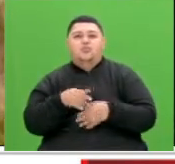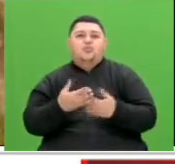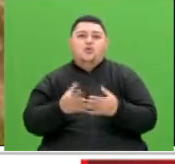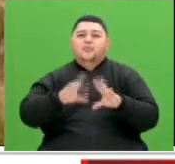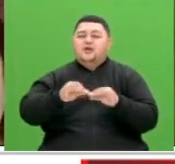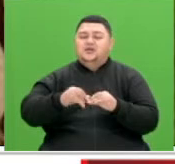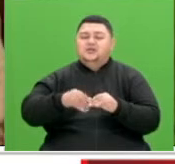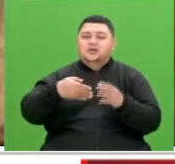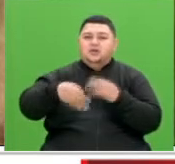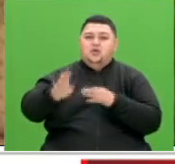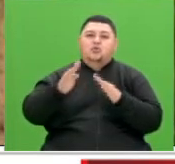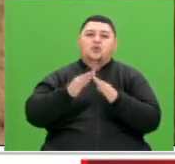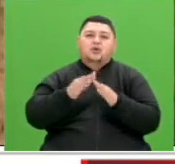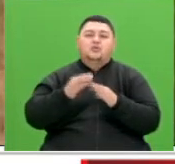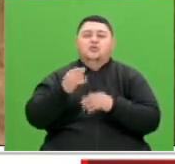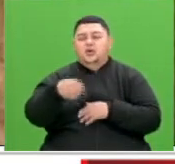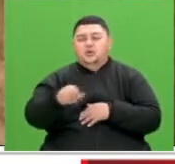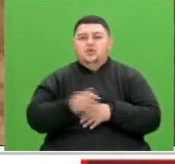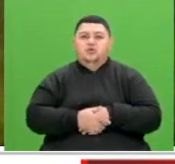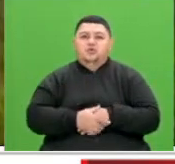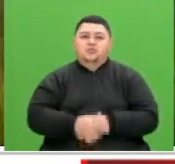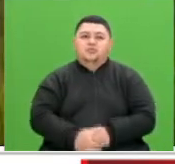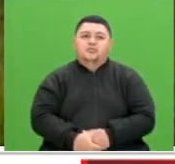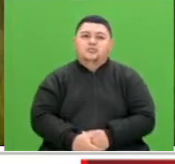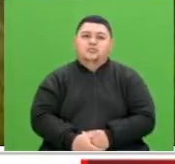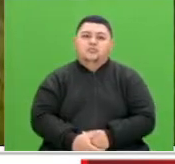pekerjaan di luar perkantoran. Ya, Imdit.